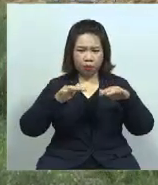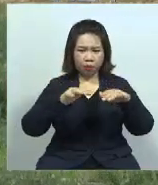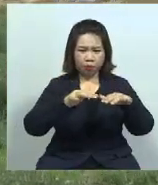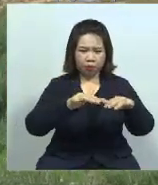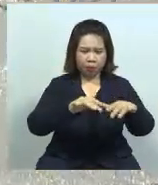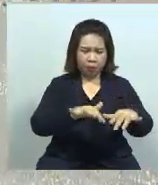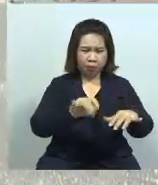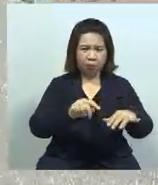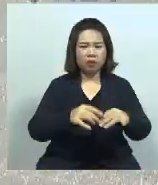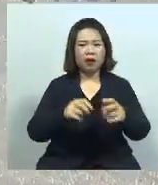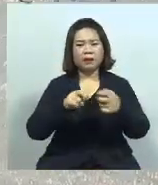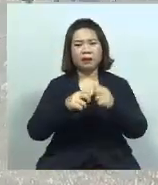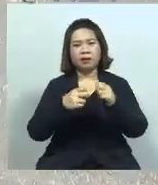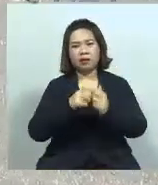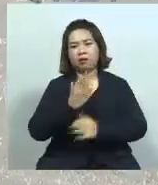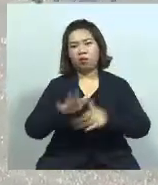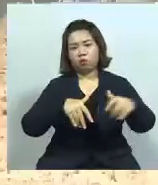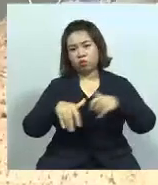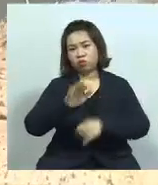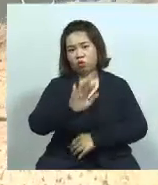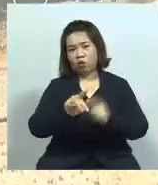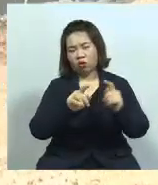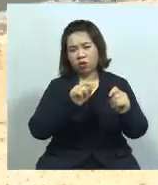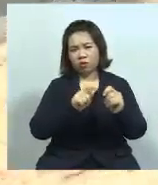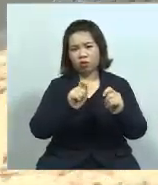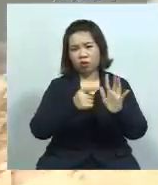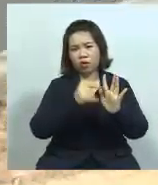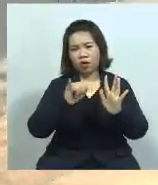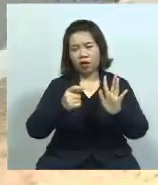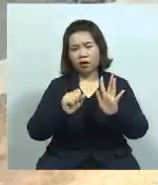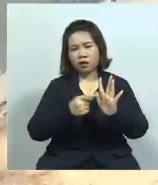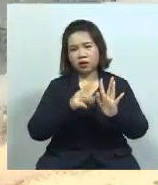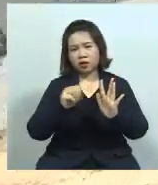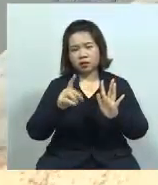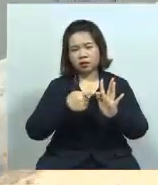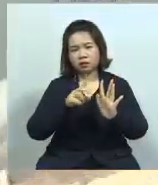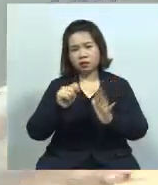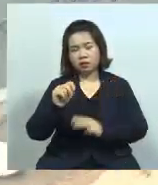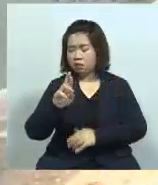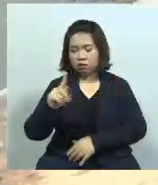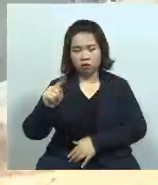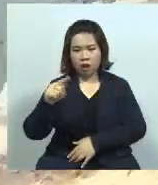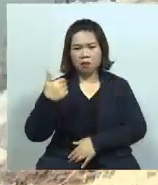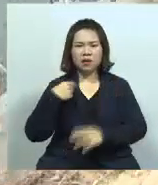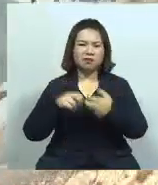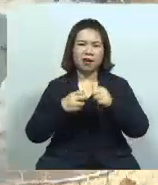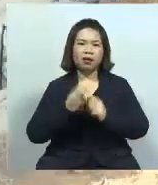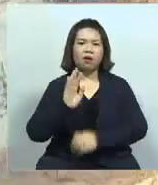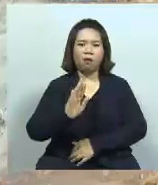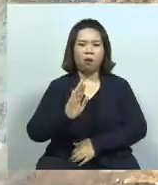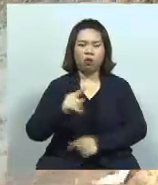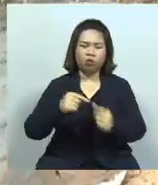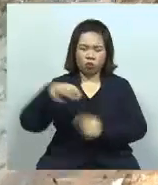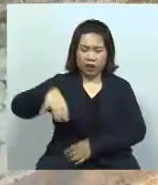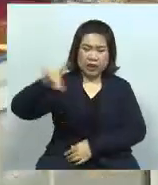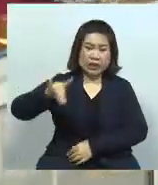ริงๆถือว่าเป็นเสียงสะท้อนค่ะของชาวบ้านในตำบลอาจสามารถอำเภออาจสามารถจังหวัดร้อยเอ็ดนะคะที่เขาได้รับความเดือดร้อนจากฟาร์มปศุ